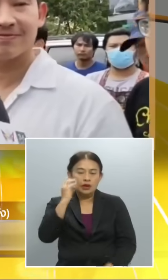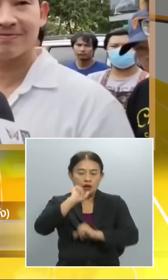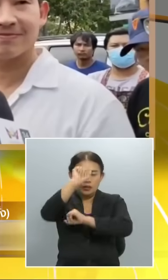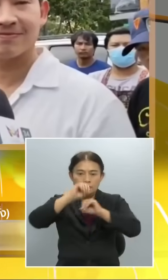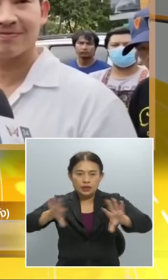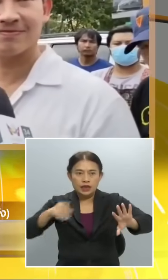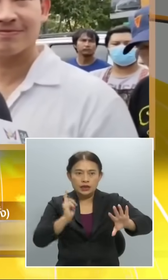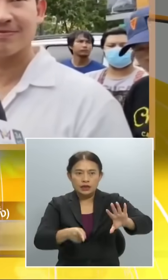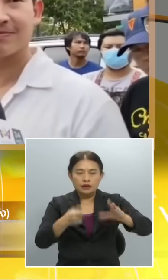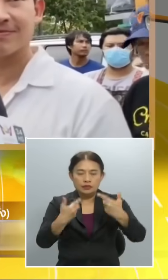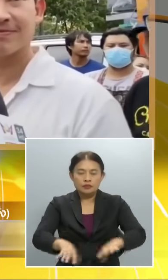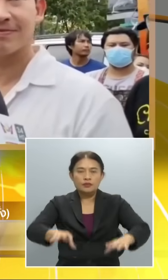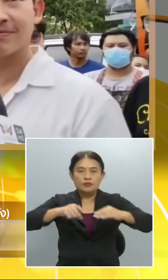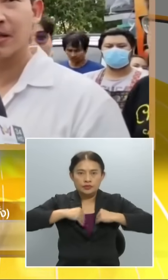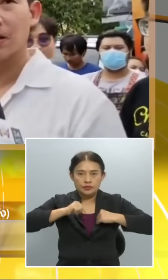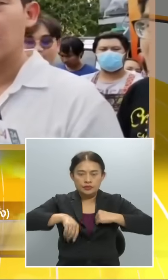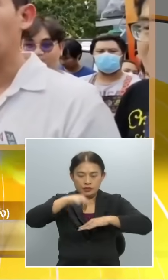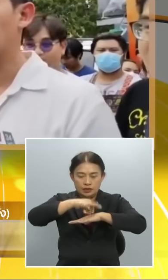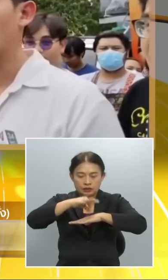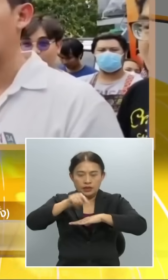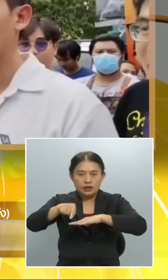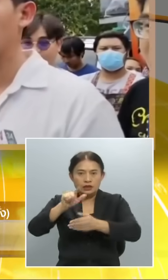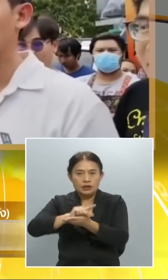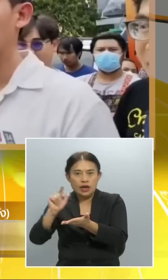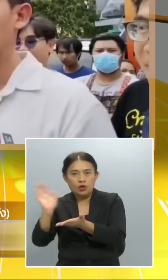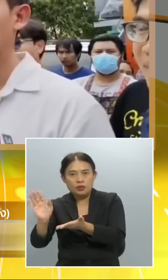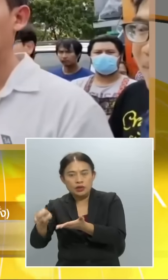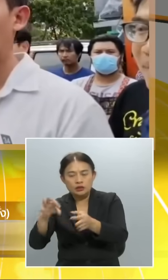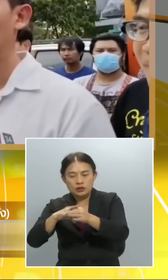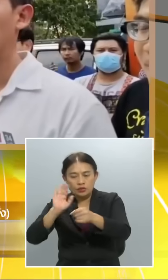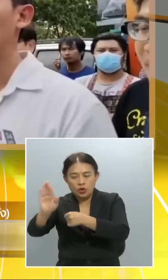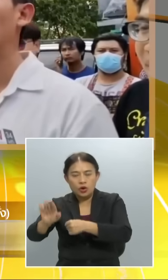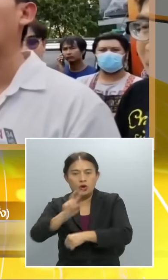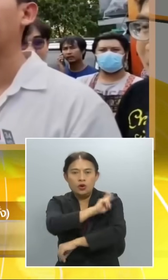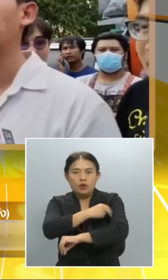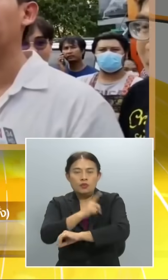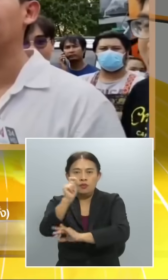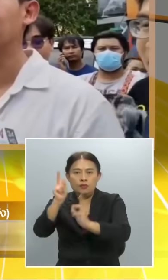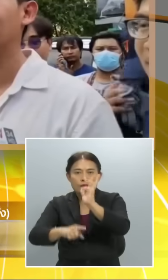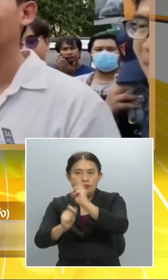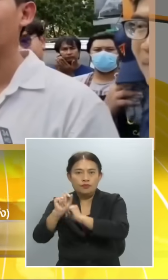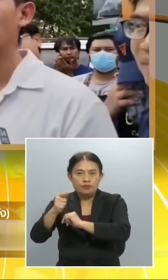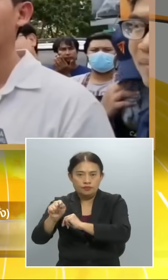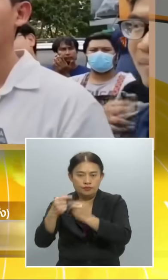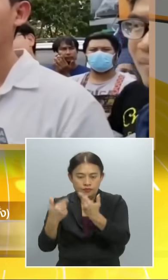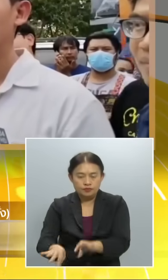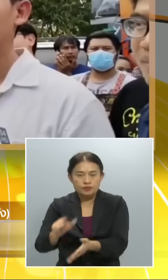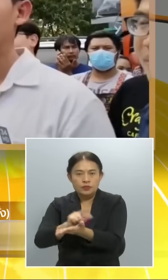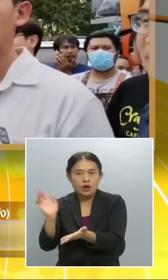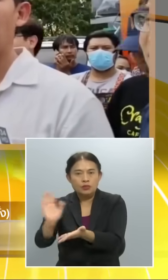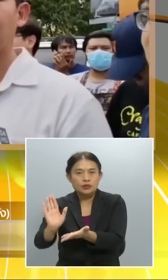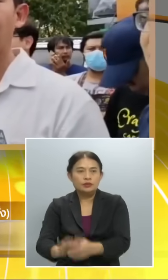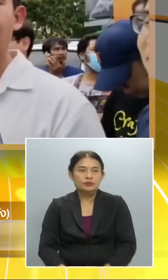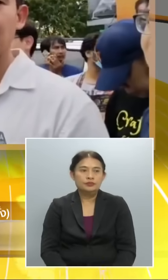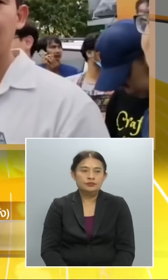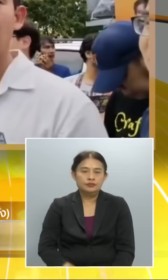ไม่รับตำแหน่งผู้นำฝ่ายค้านหมออ๋องไม่ต้องลาออกขนาดที่คุณรู้บอกถ้าหมออ๋องปฏิวัติไม่ออกประสิทธิภาพ